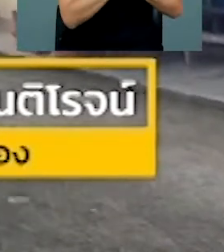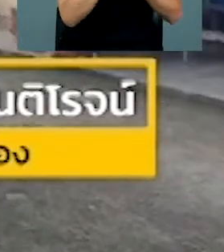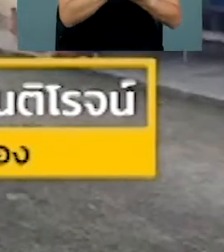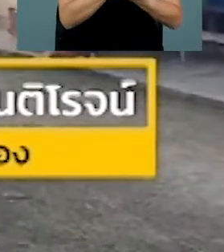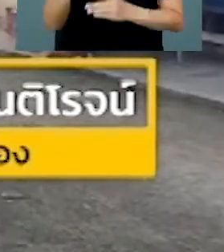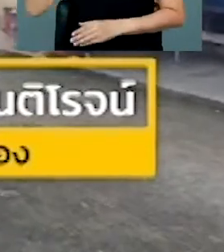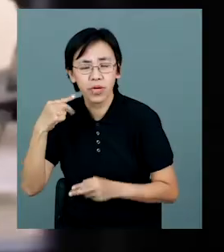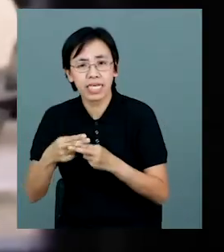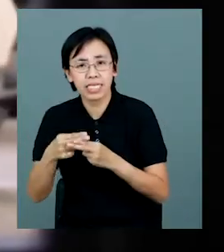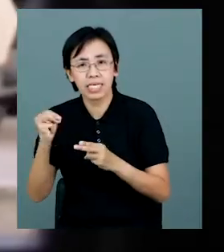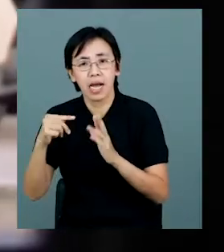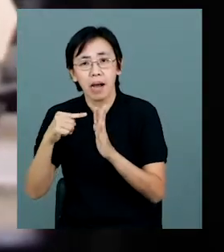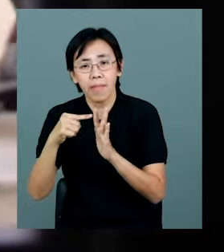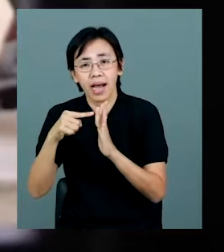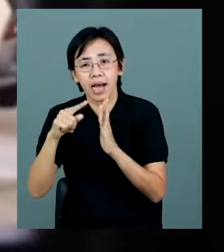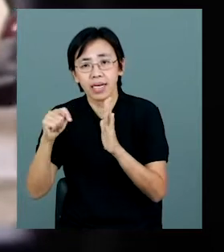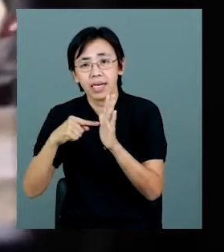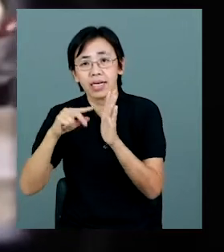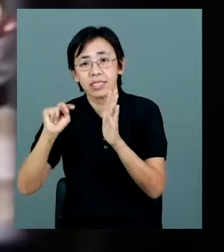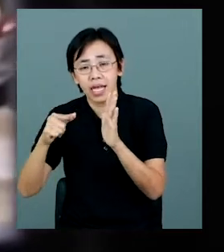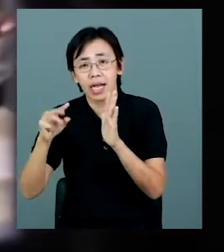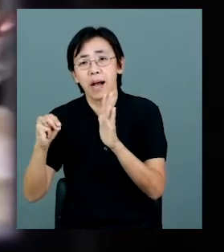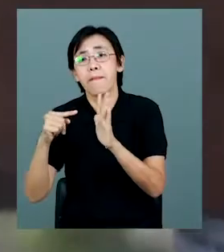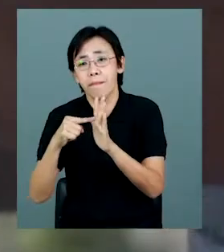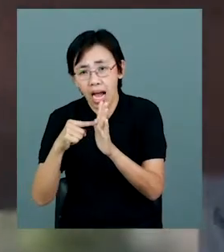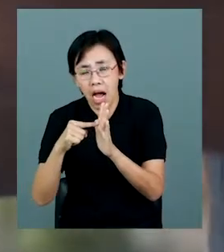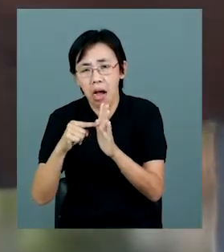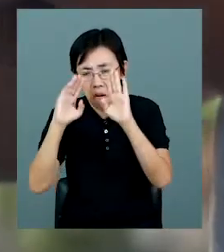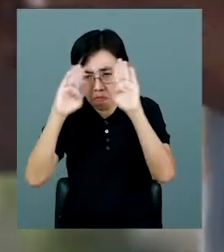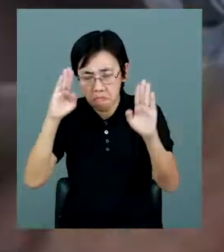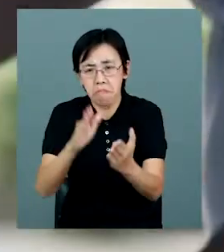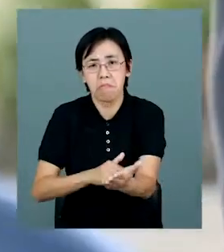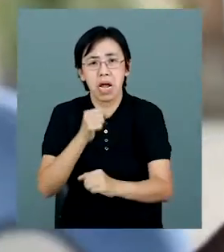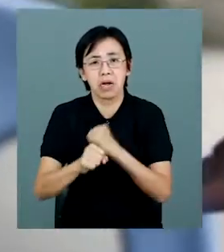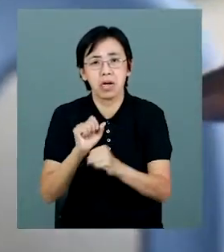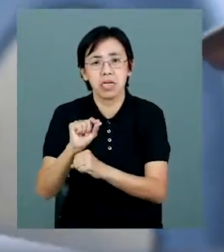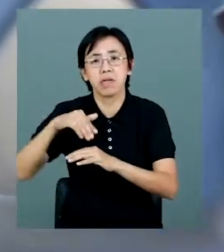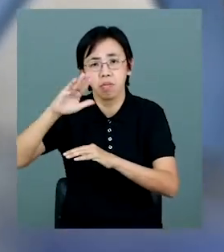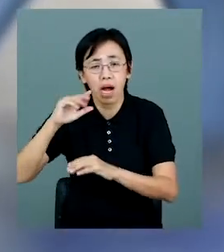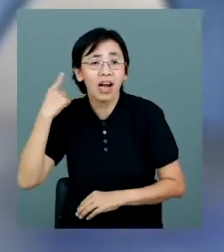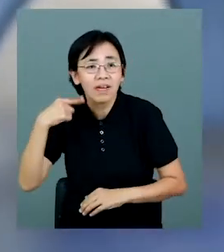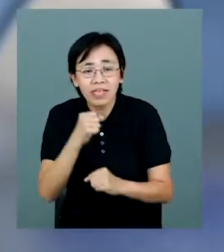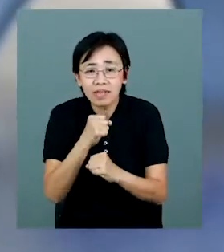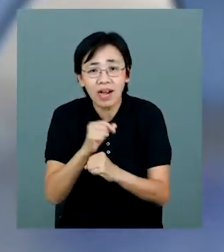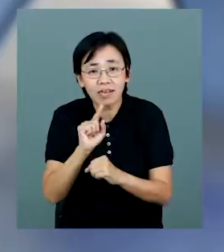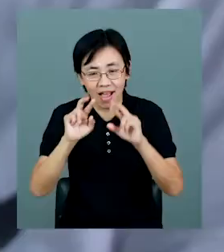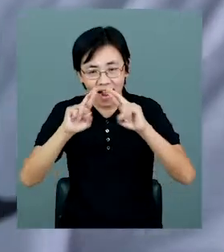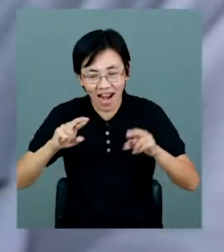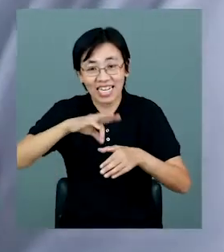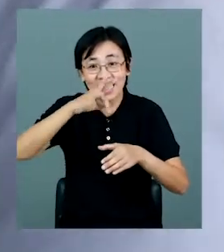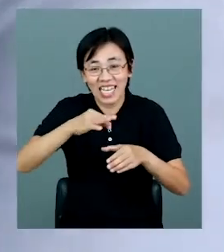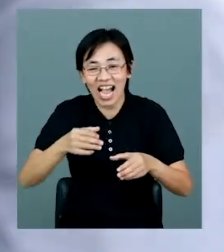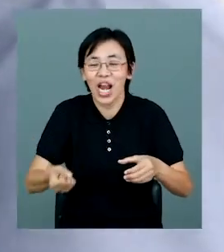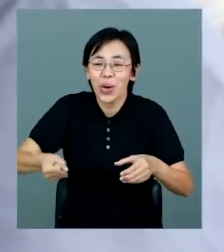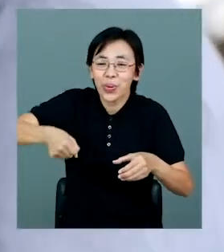มะเต็งมาก็ถือว่าเป็นอสต.รุ่นเก่านะครับทำมา20กว่าปีนะครับซึ่งตอนนี้มะเต็งมานั้นก็ทำงานอยู่ที่ร้